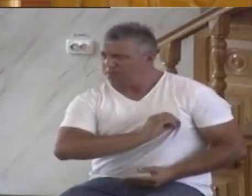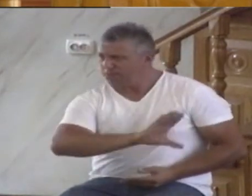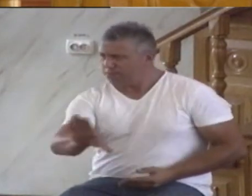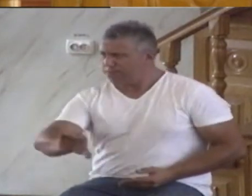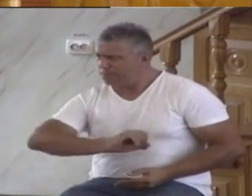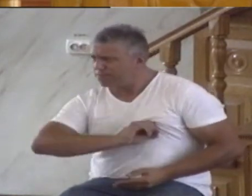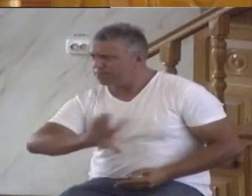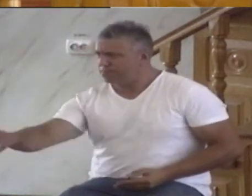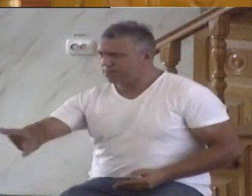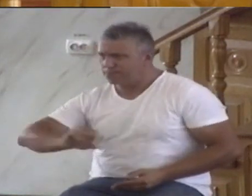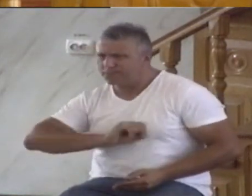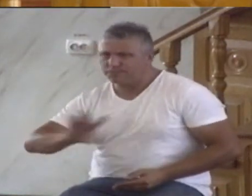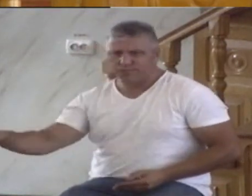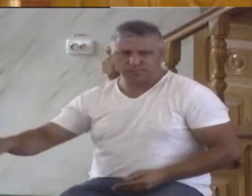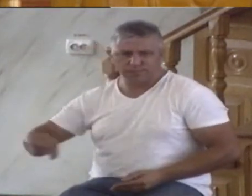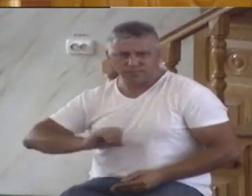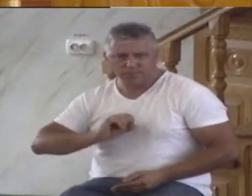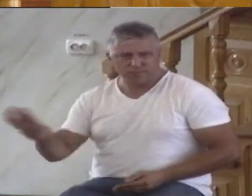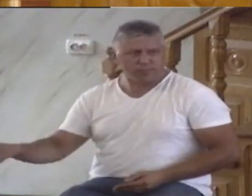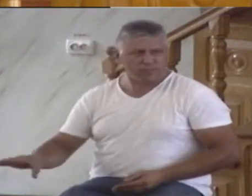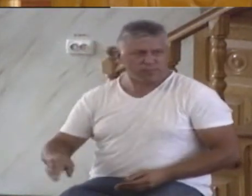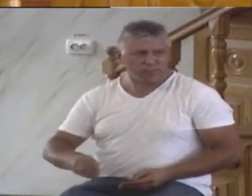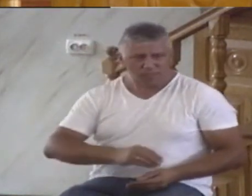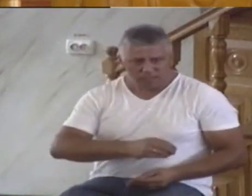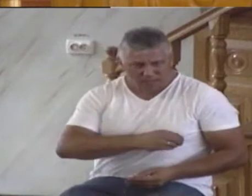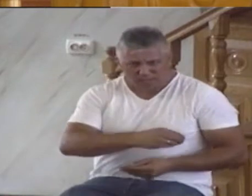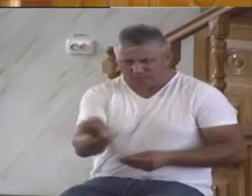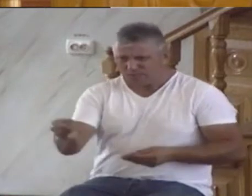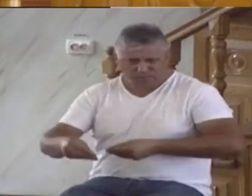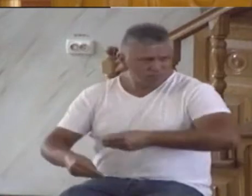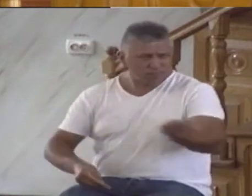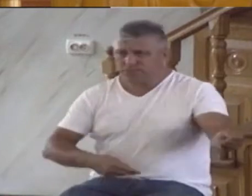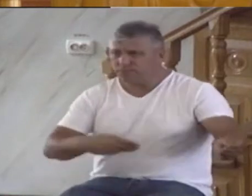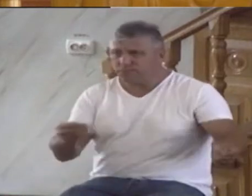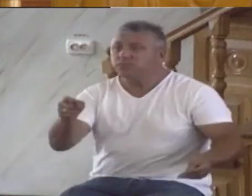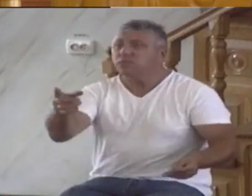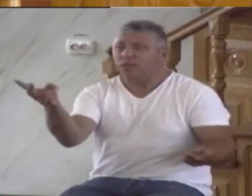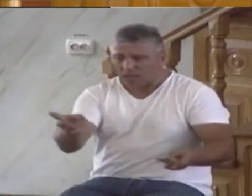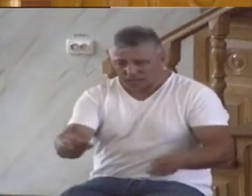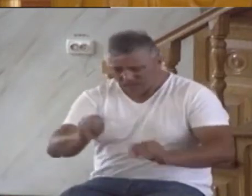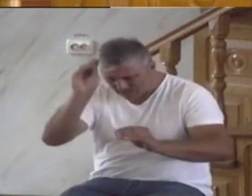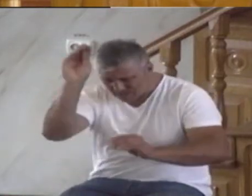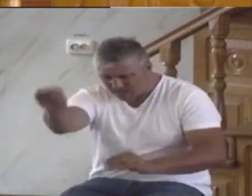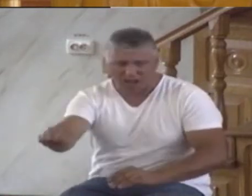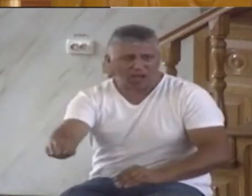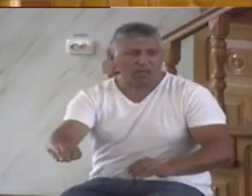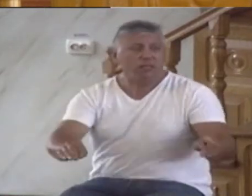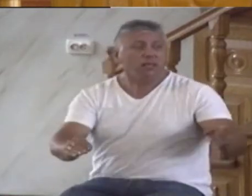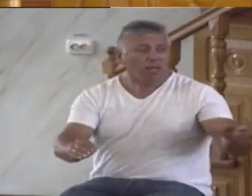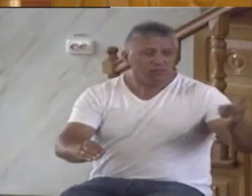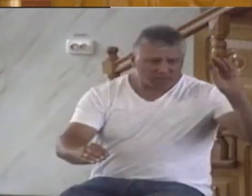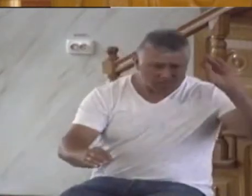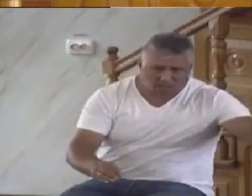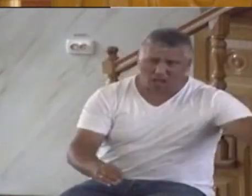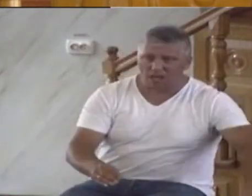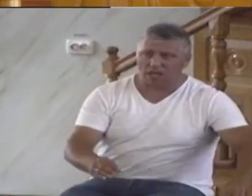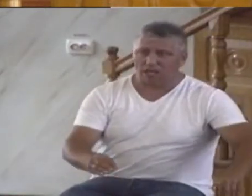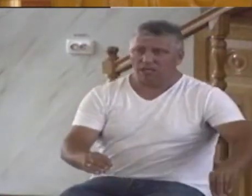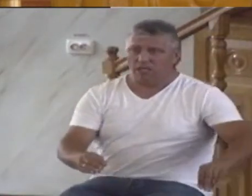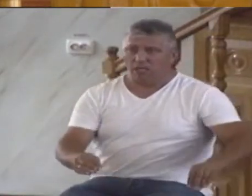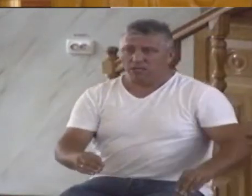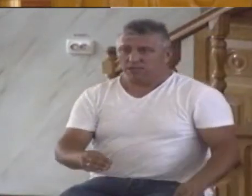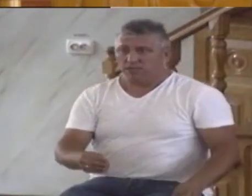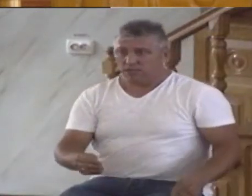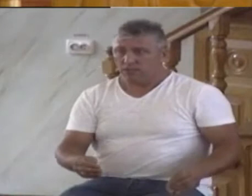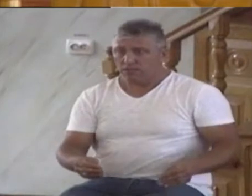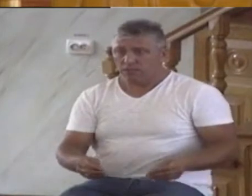что если я тружусь, если я посвящаю свое время и силы, свои возможности Господу, то как